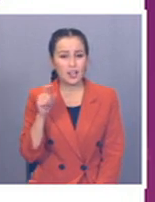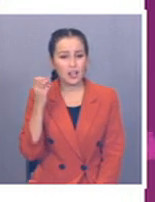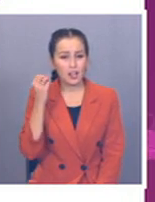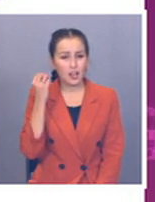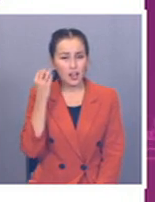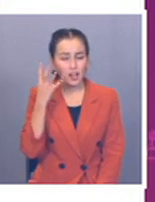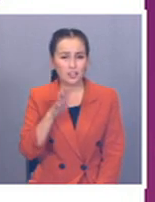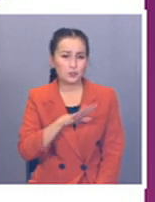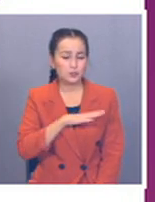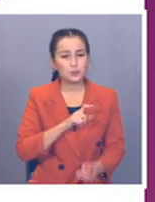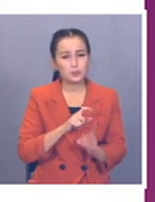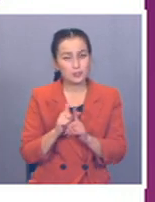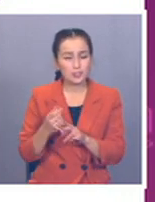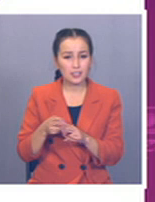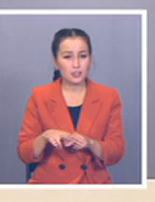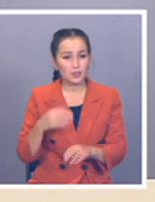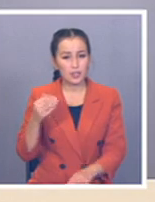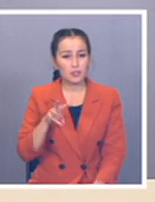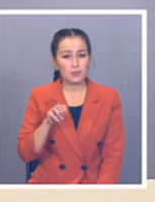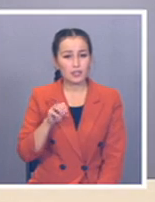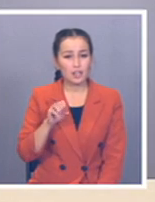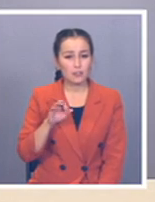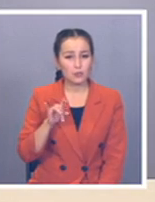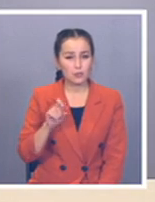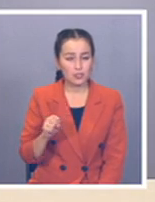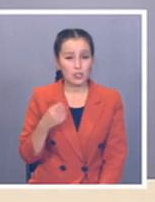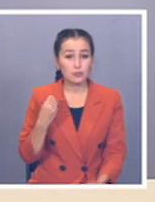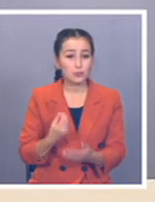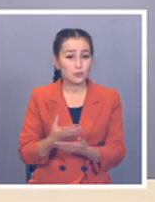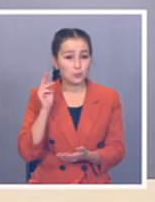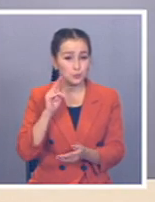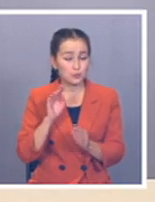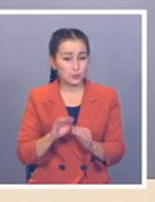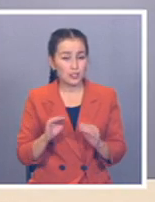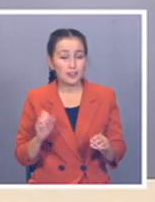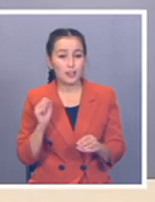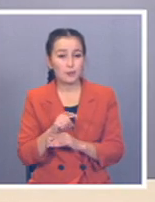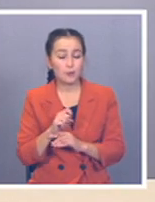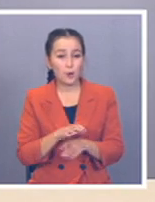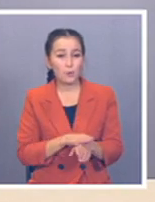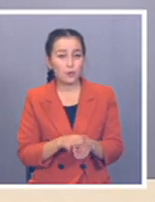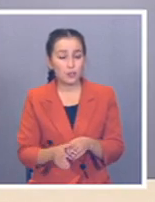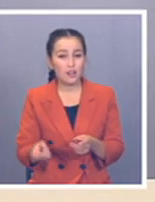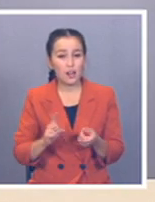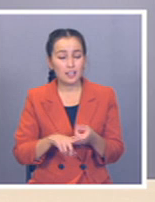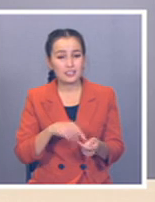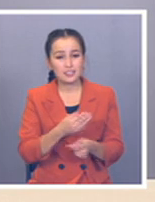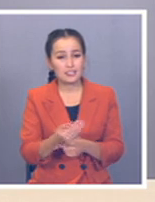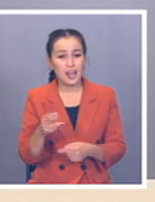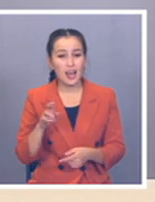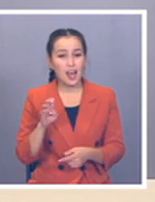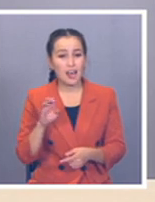сөздері метафораға жатады екен. Құрметті оқушылар, тапсырма орындау арқылы сіздер әдеби